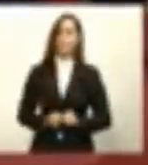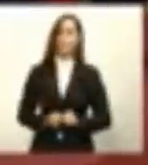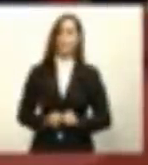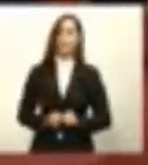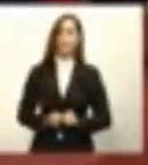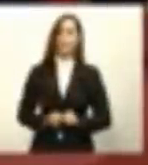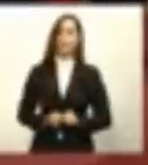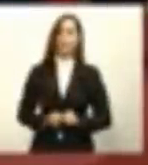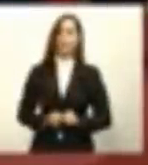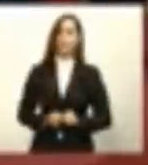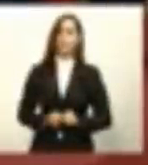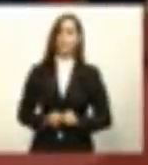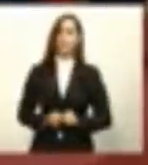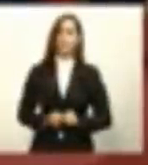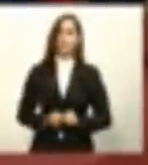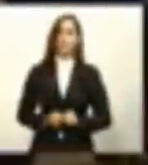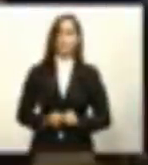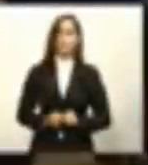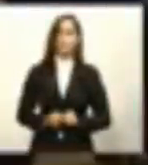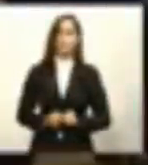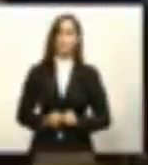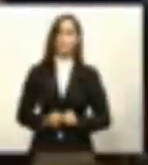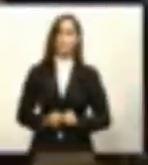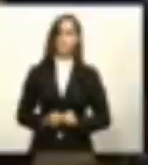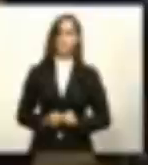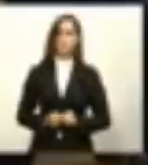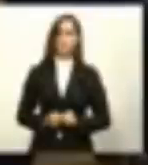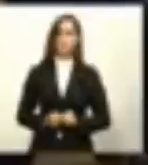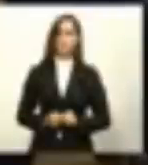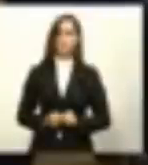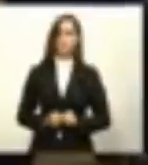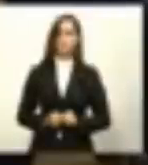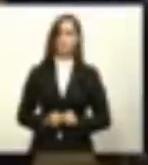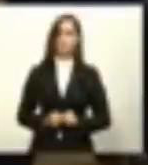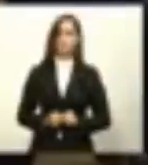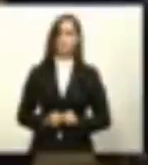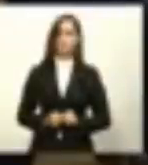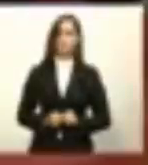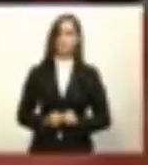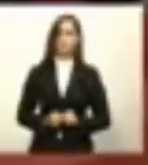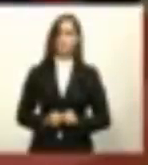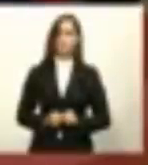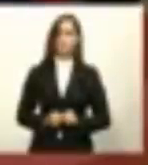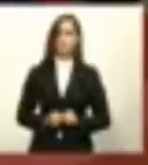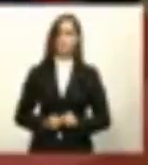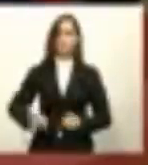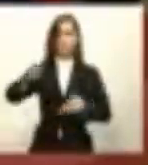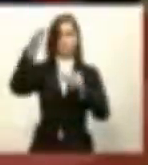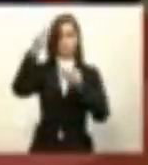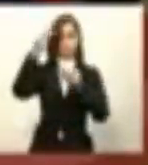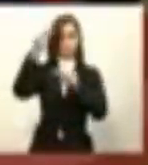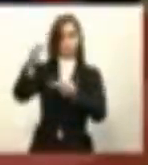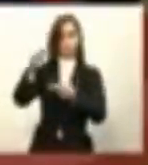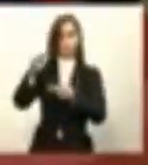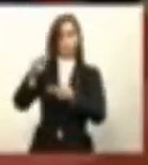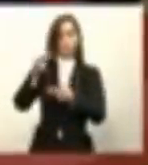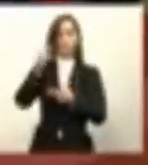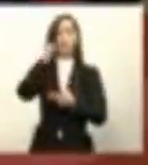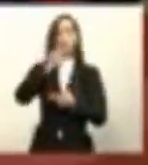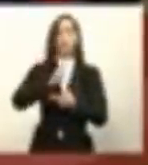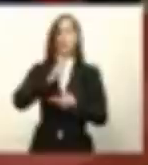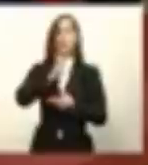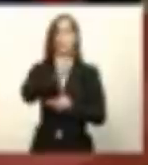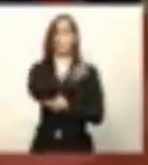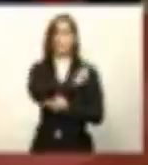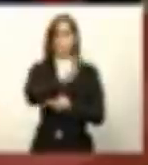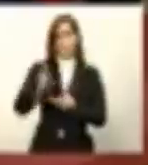a travaillé pour capable renforcer sécurité vigilance sous frontière. Ça c'est tout des pays qui